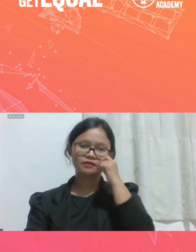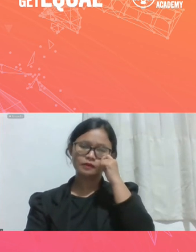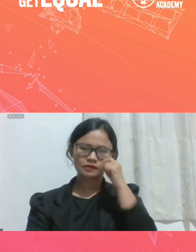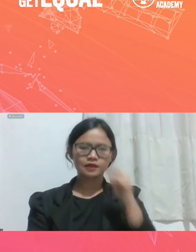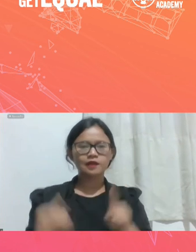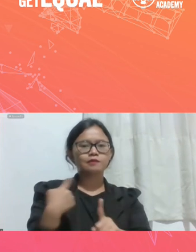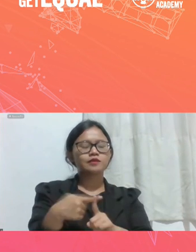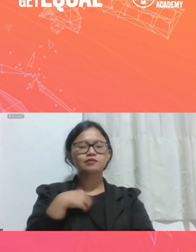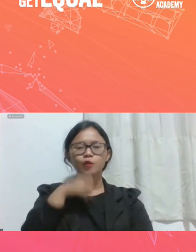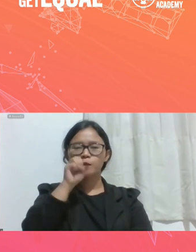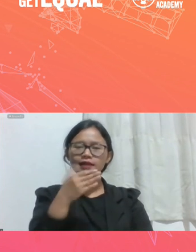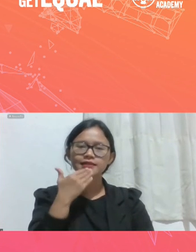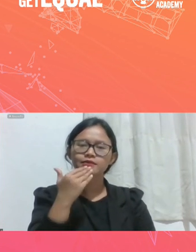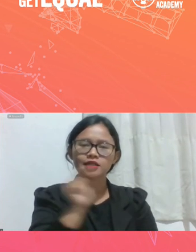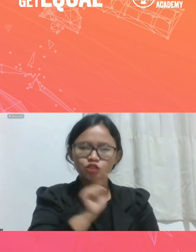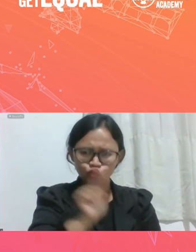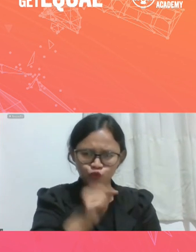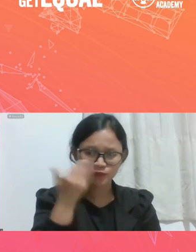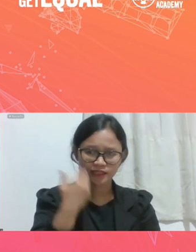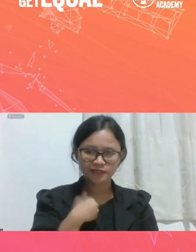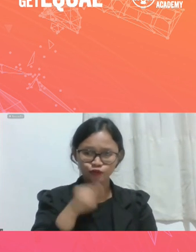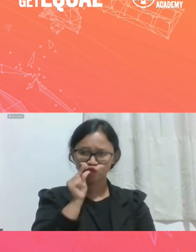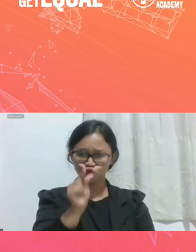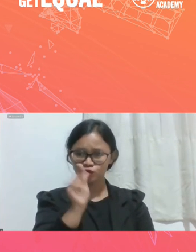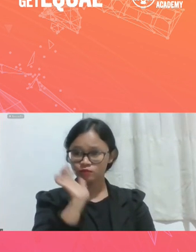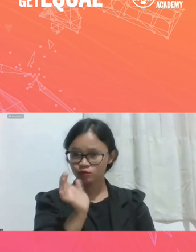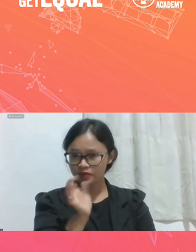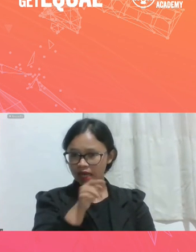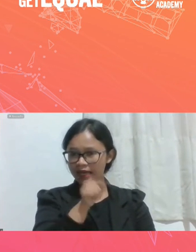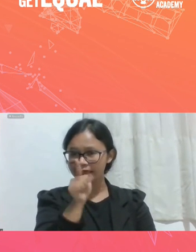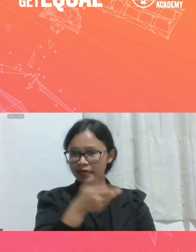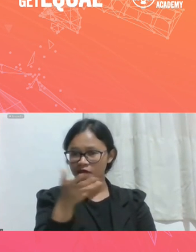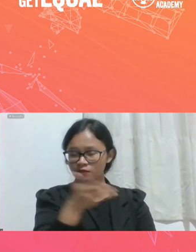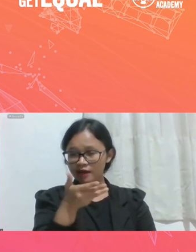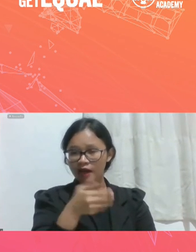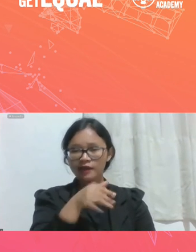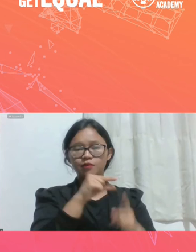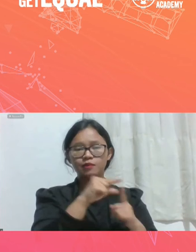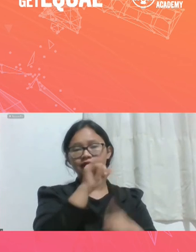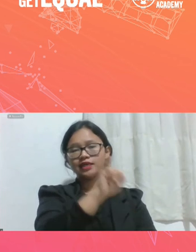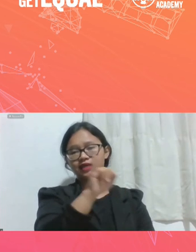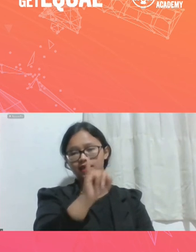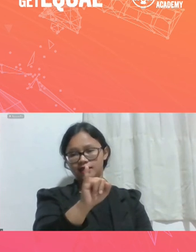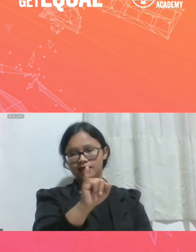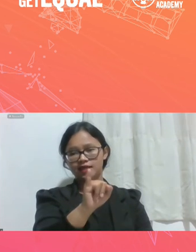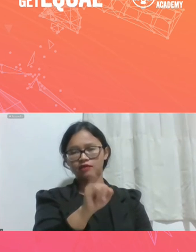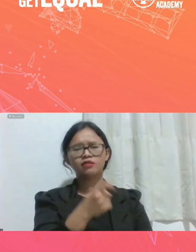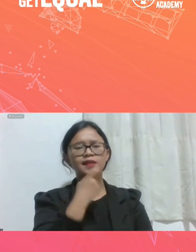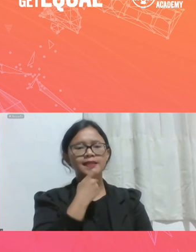terima kasih tadi ada rekomendasi dari teman-teman, dari teman-teman tadi bahwa